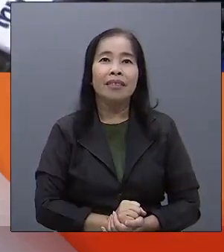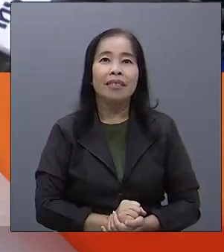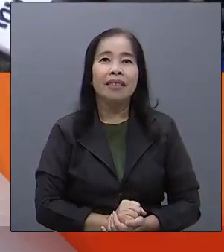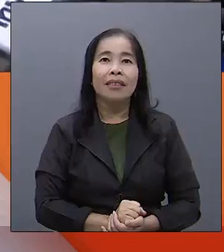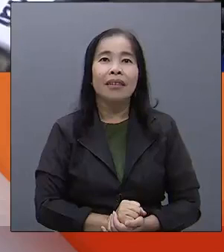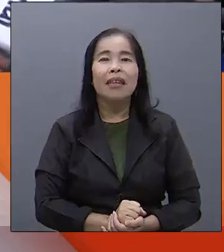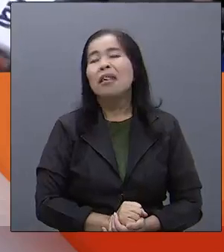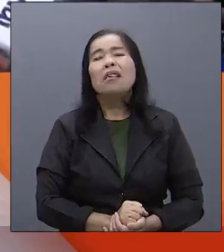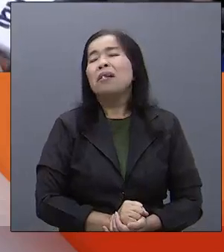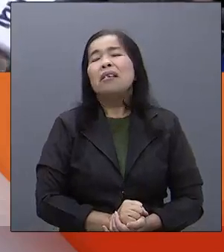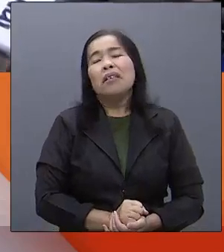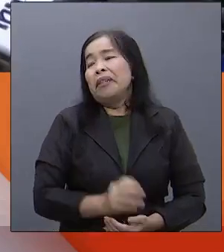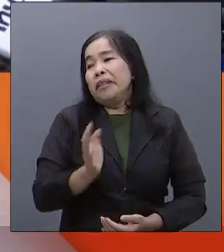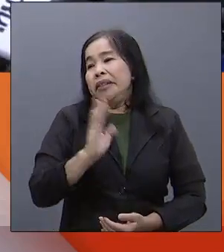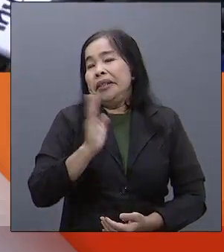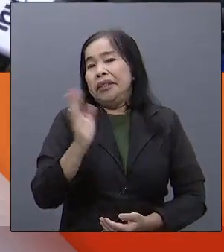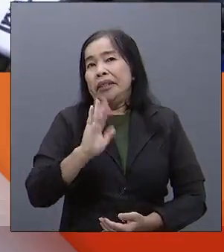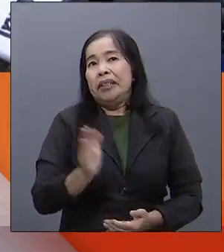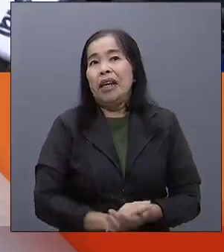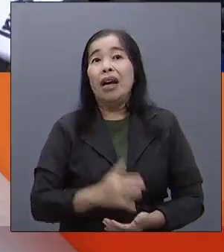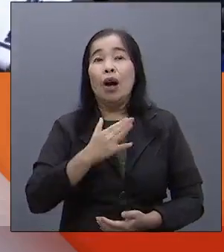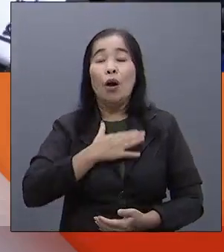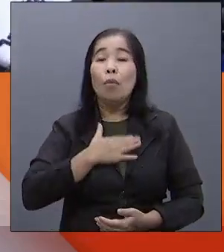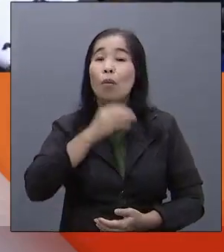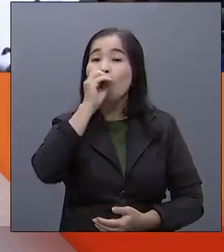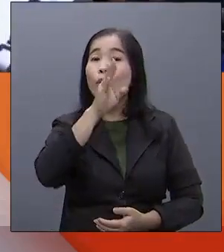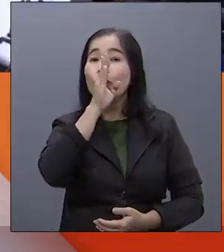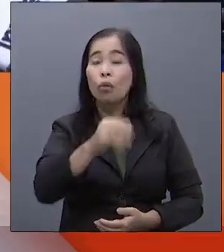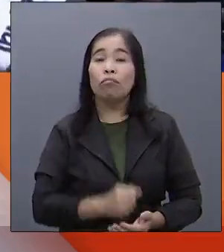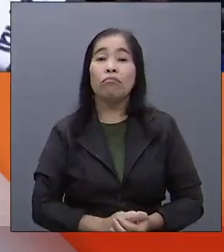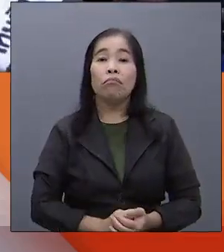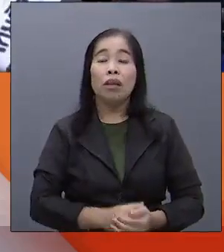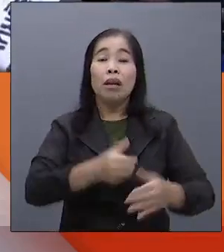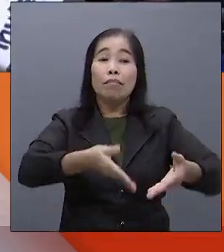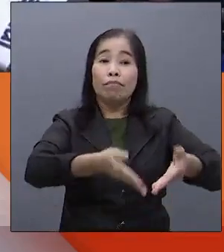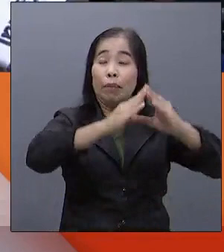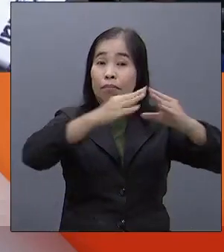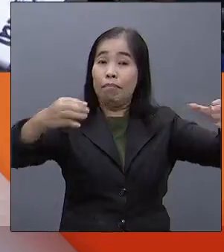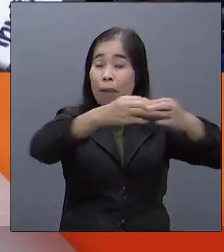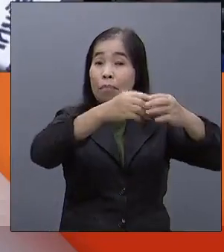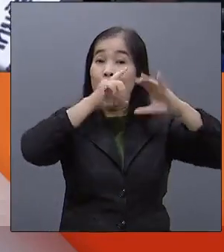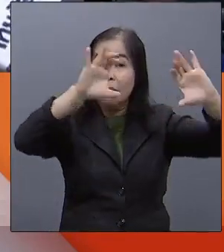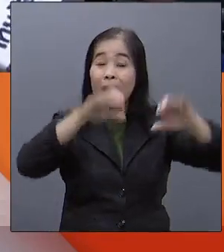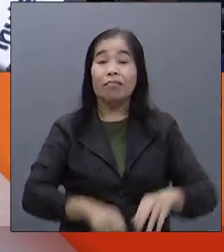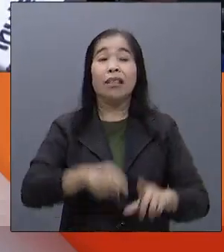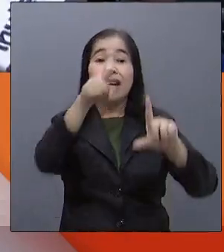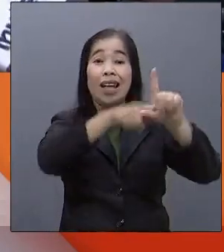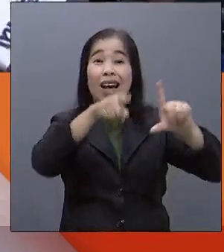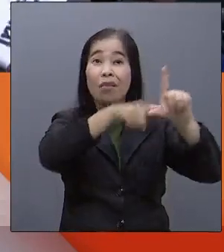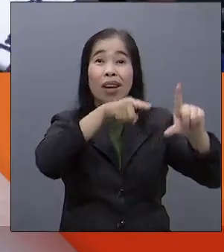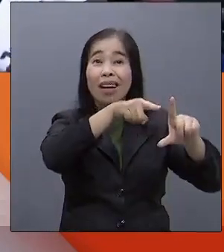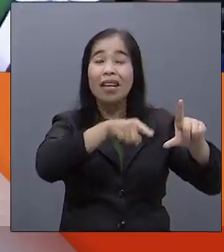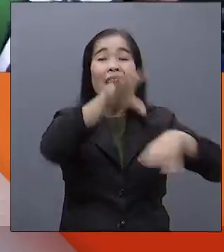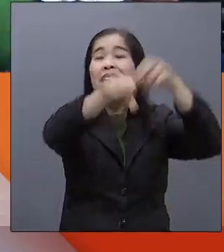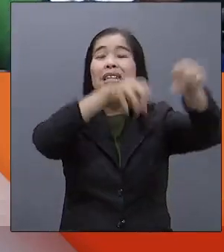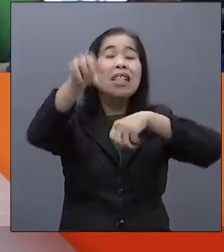ไหมคะ ไม่ได้ผมเรียนแล้วว่าการจัดตั้งรัฐบาลหรือว่าพรรคใดเนี่ยจะไปรวบรวมใครจะเส